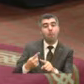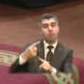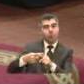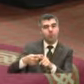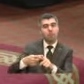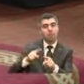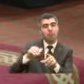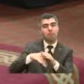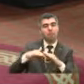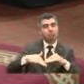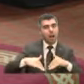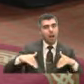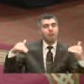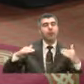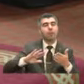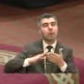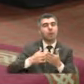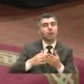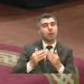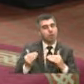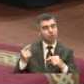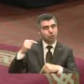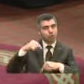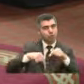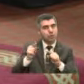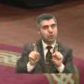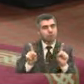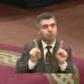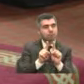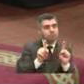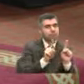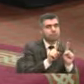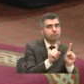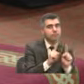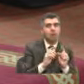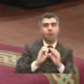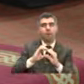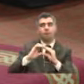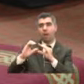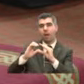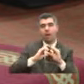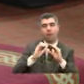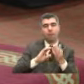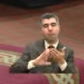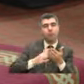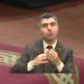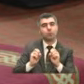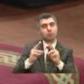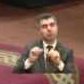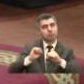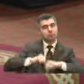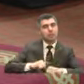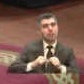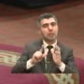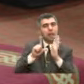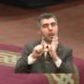التشريعية الذي في صلبها التشريع فيما يتعلق بالمنظومات عموما، وكذلك تفعيل الفصل